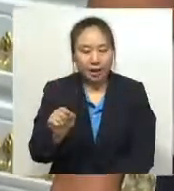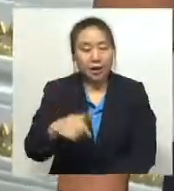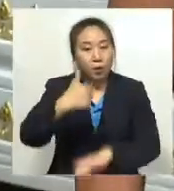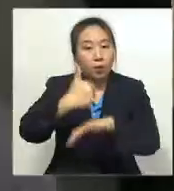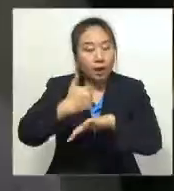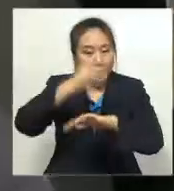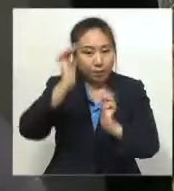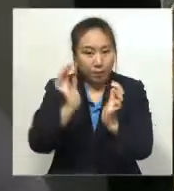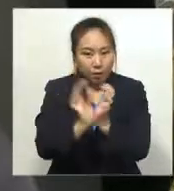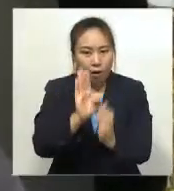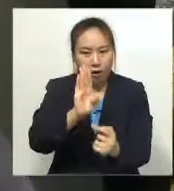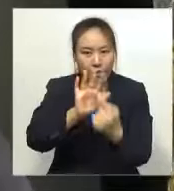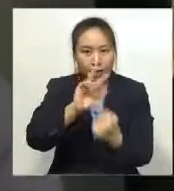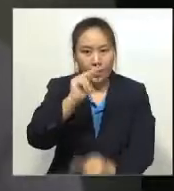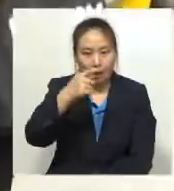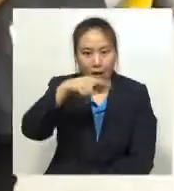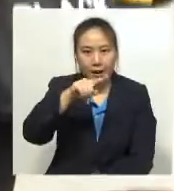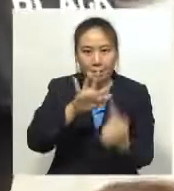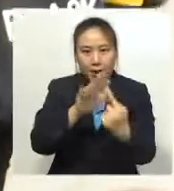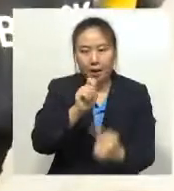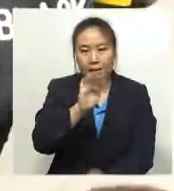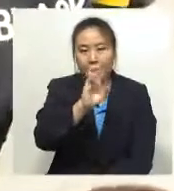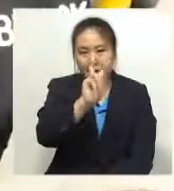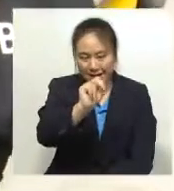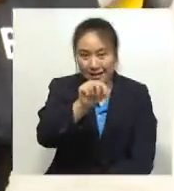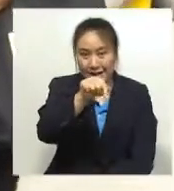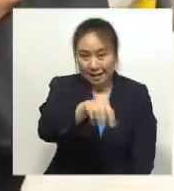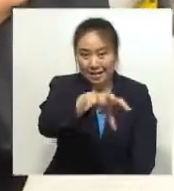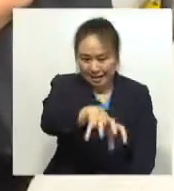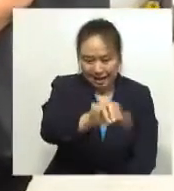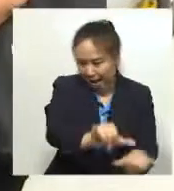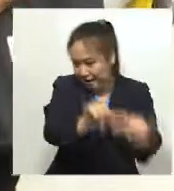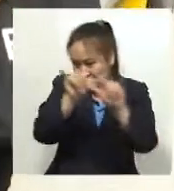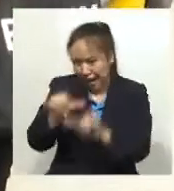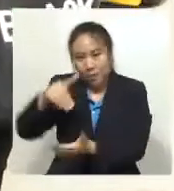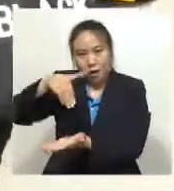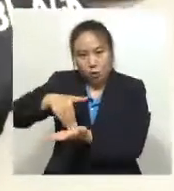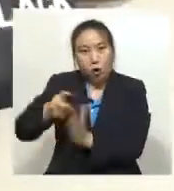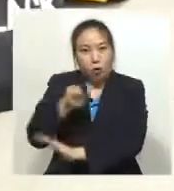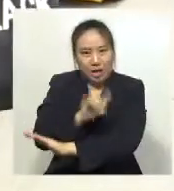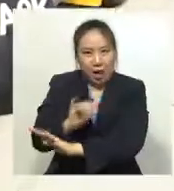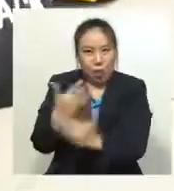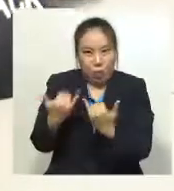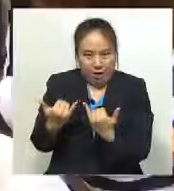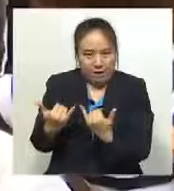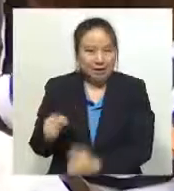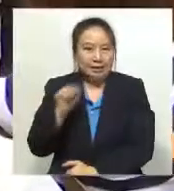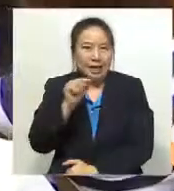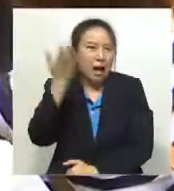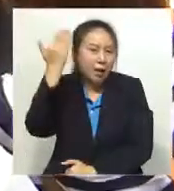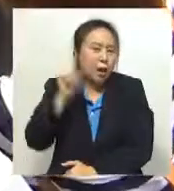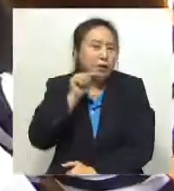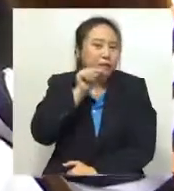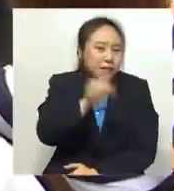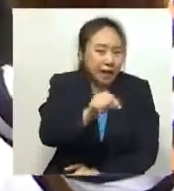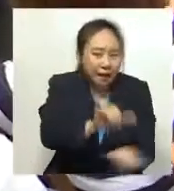ถานีตำรวจภูธรบางปะอินเข้ามาช่วยราชการที่กองบัญชาการตำรวจภูธรภาคหนึ่งแล้วภายในวันนี้แทนคำสั่งเดิมที่ย้ายให้ไปช่วย